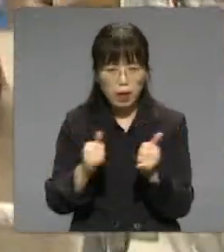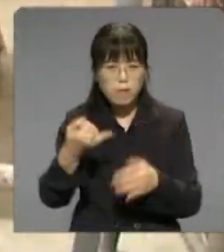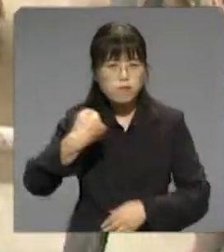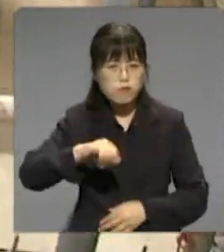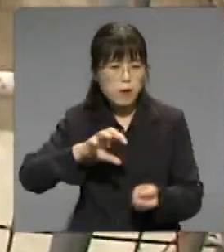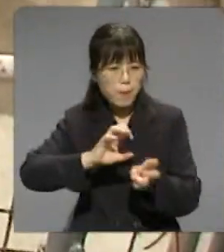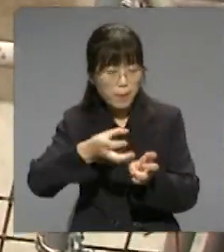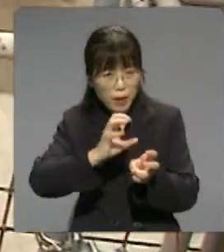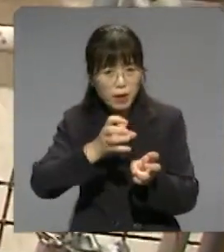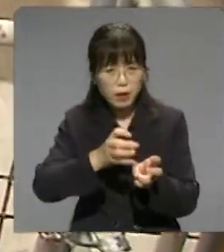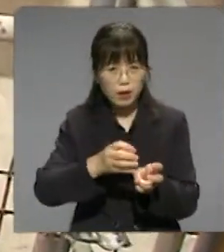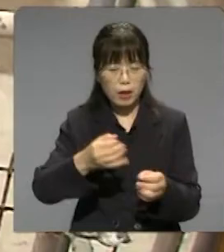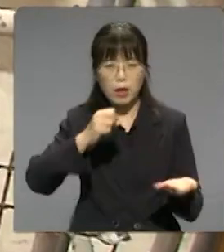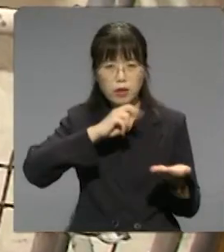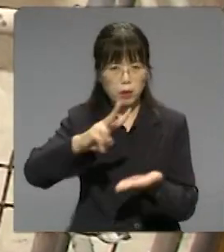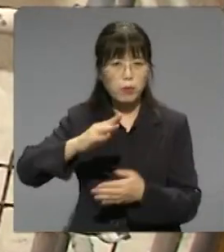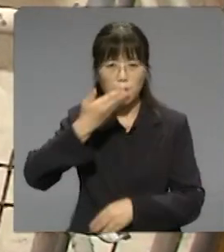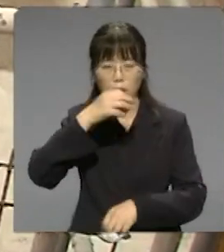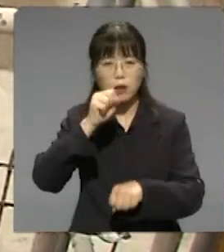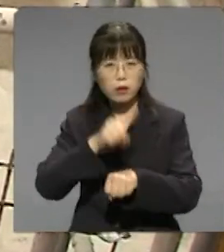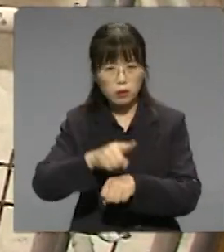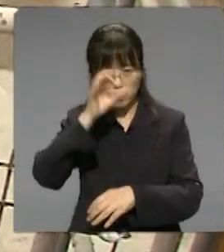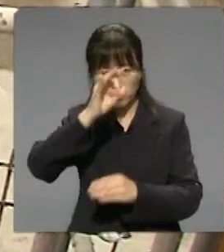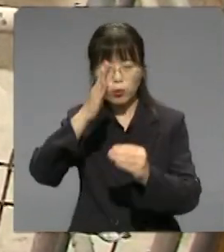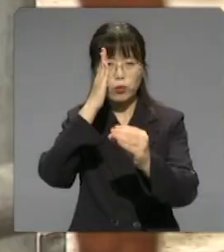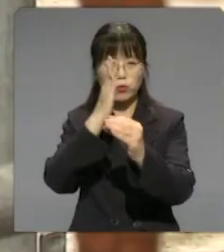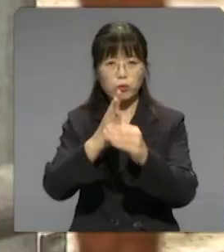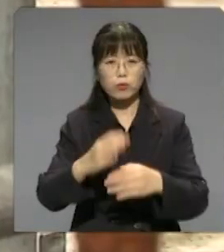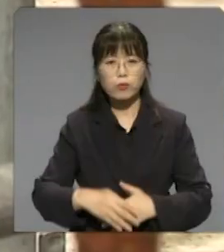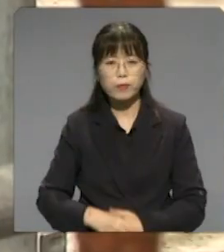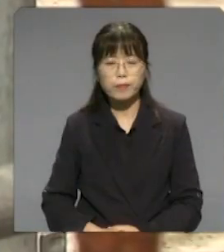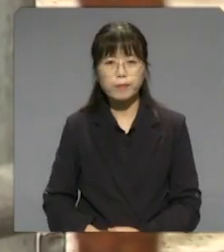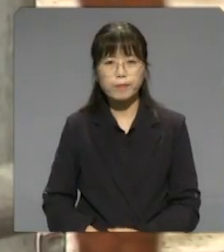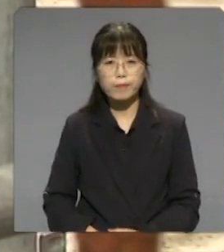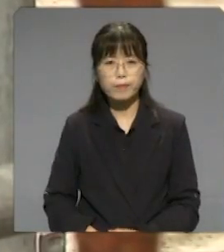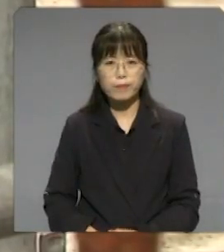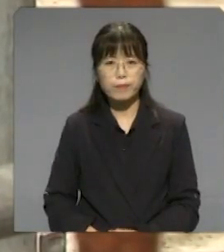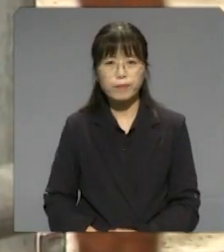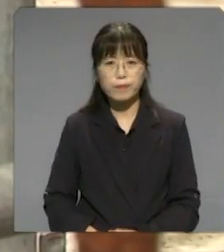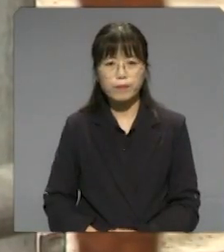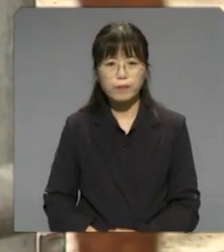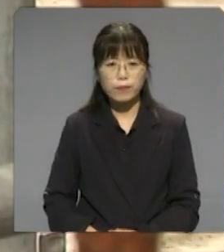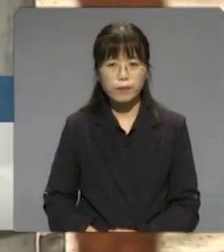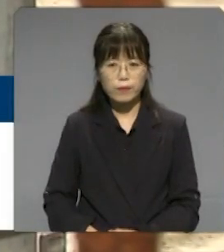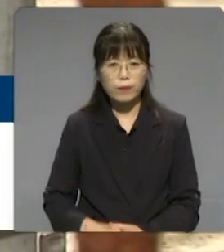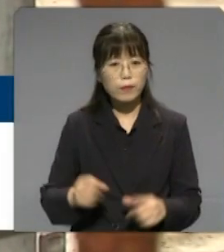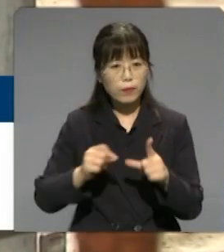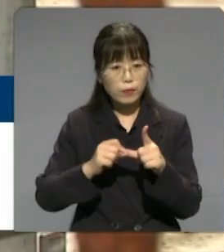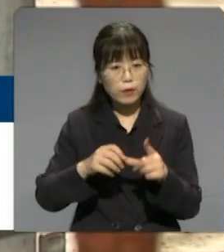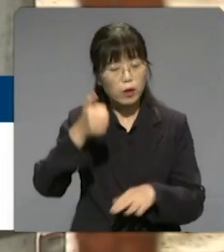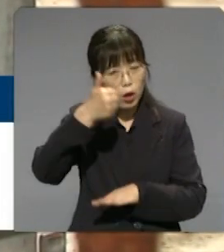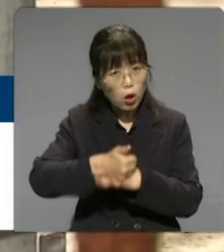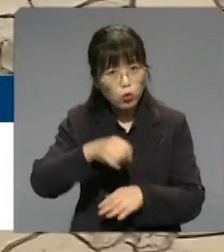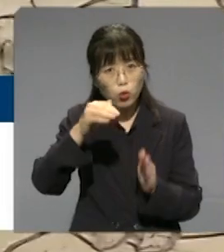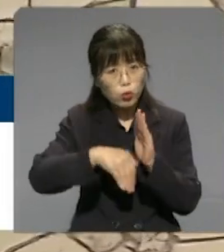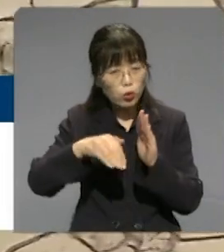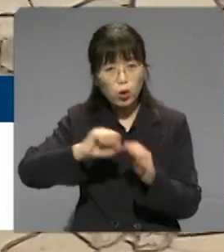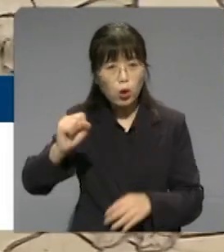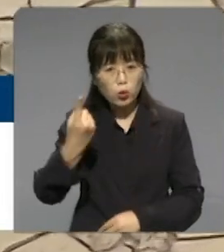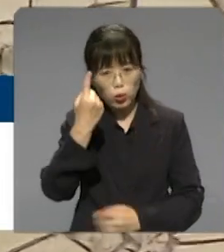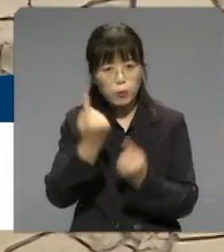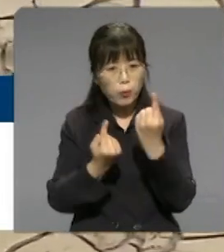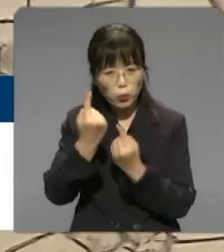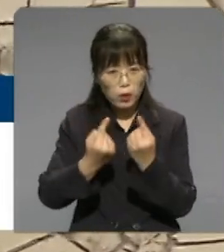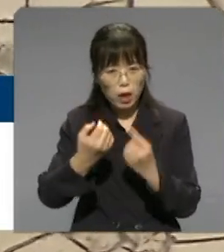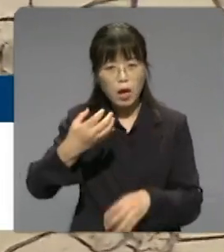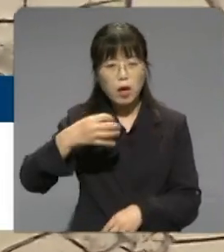불량 레미콘이 납품되었을 가능성에 무게를 두고 있습니다. 결국은 이것은 아마 시공적인 요인 쪽보다는